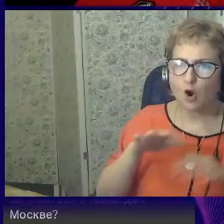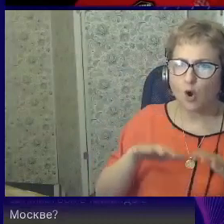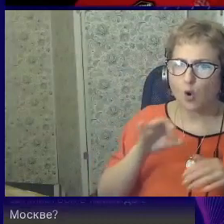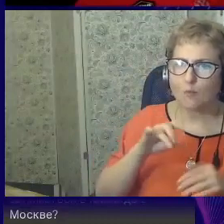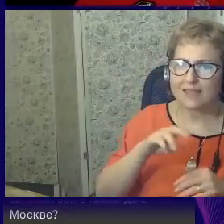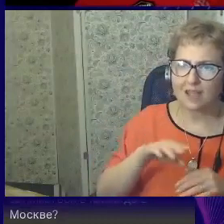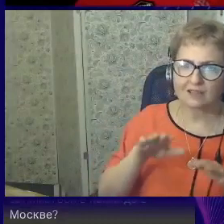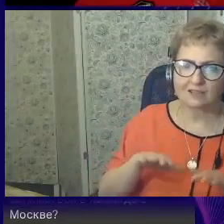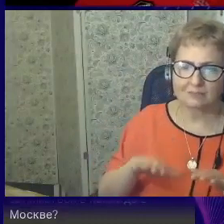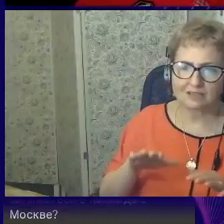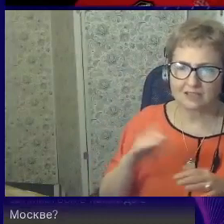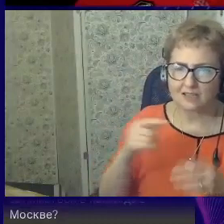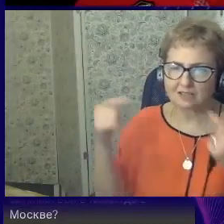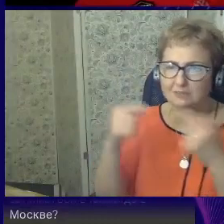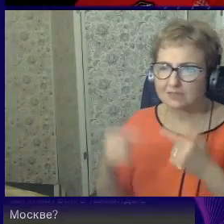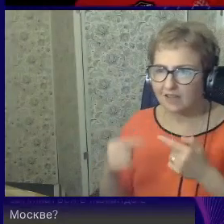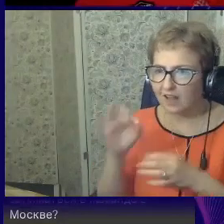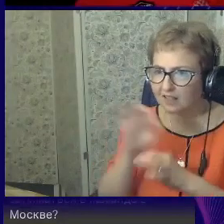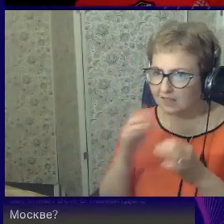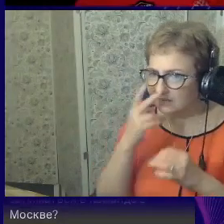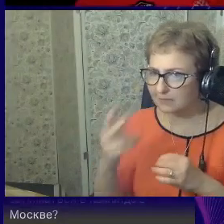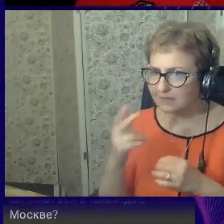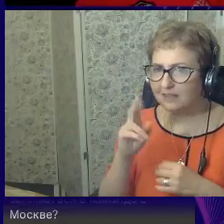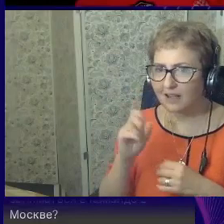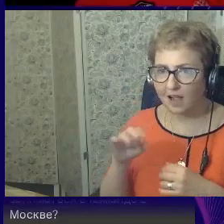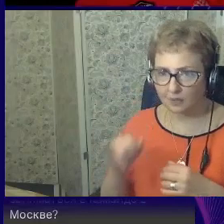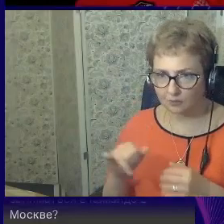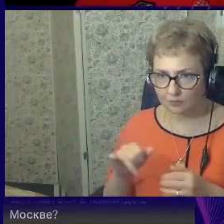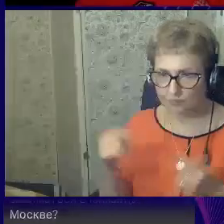местности, сопоставлять с объектами на карте.